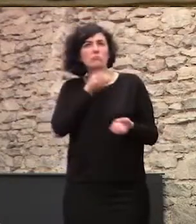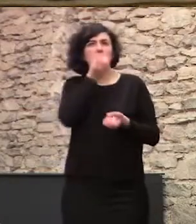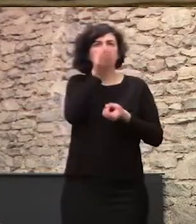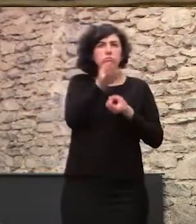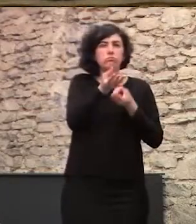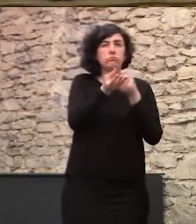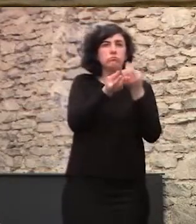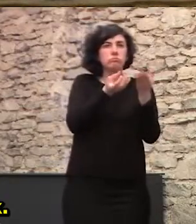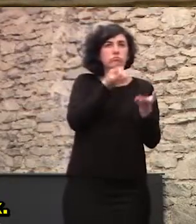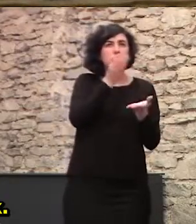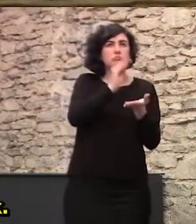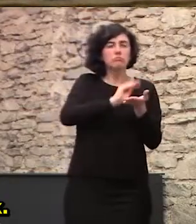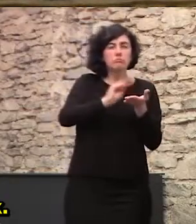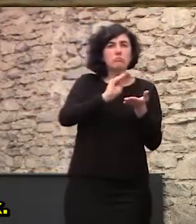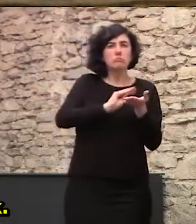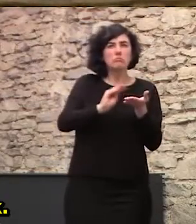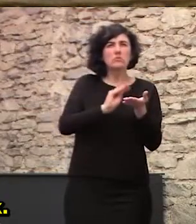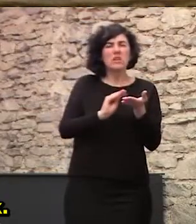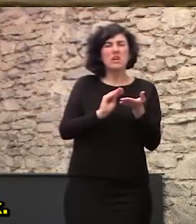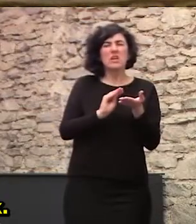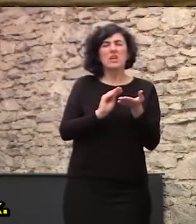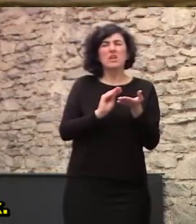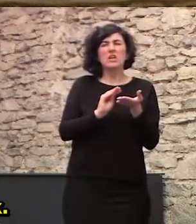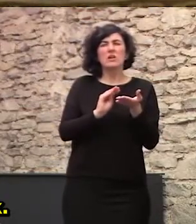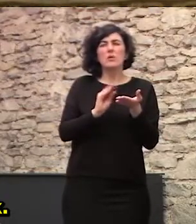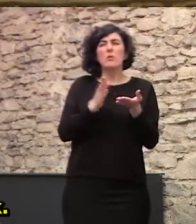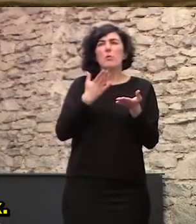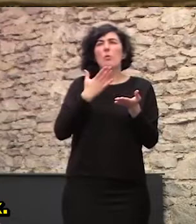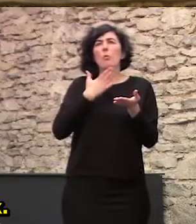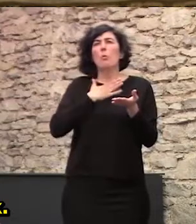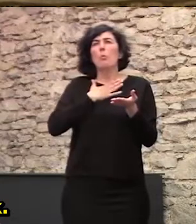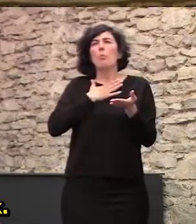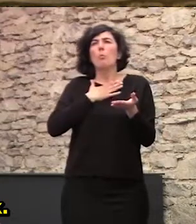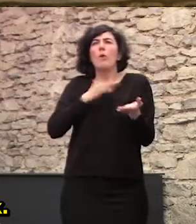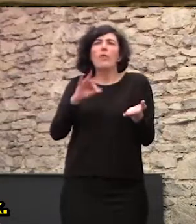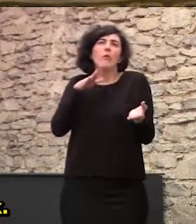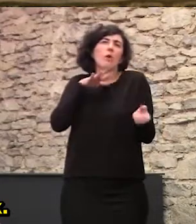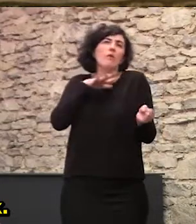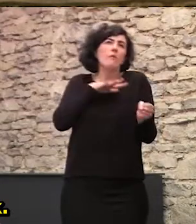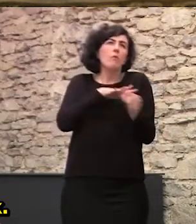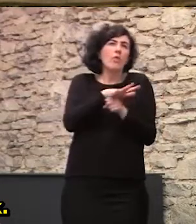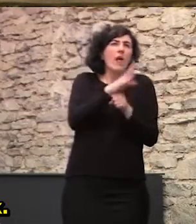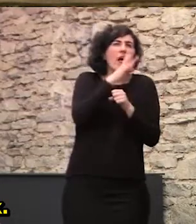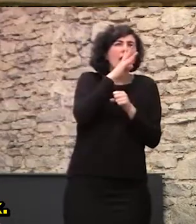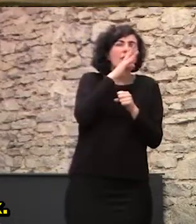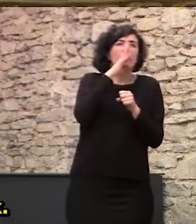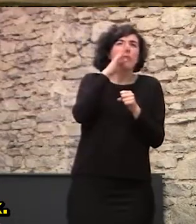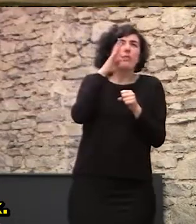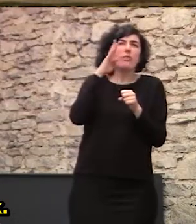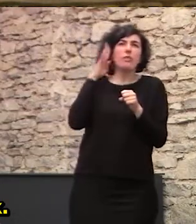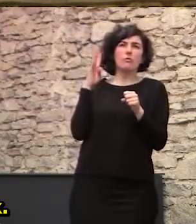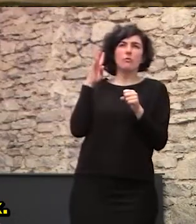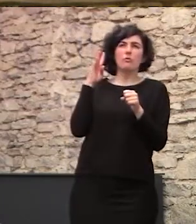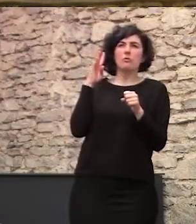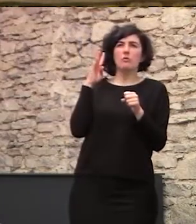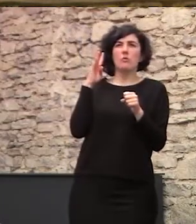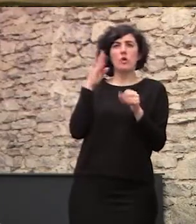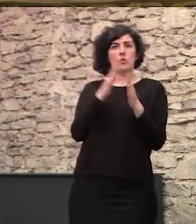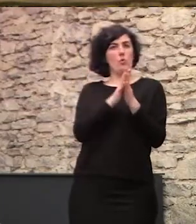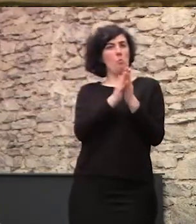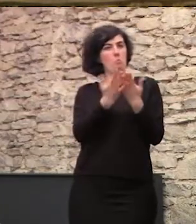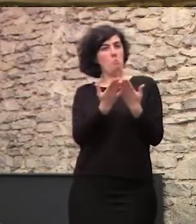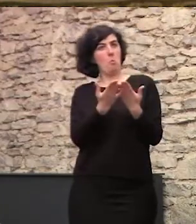orain, nekezago, horre, agian, zer ikusia izan du ya, laburte dietan izan duen, bueno, arrera